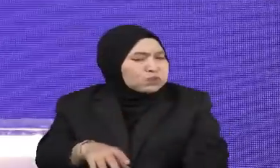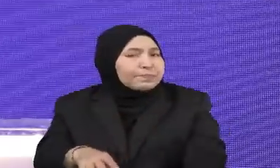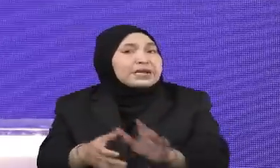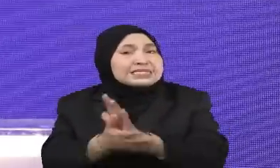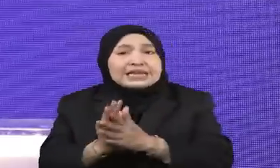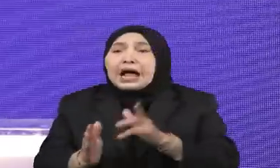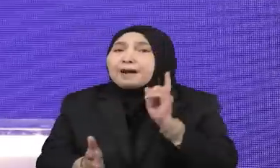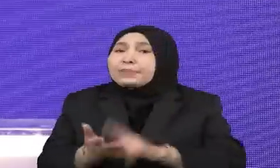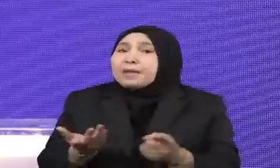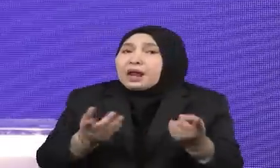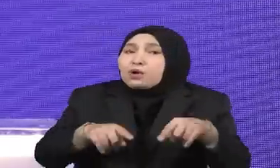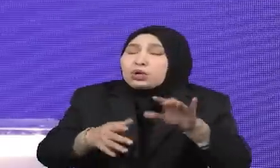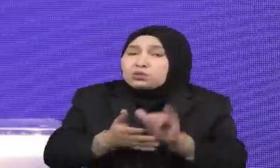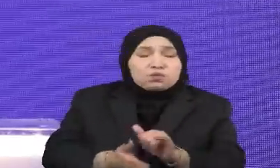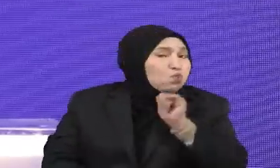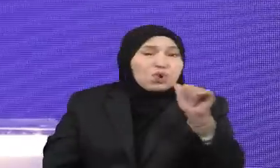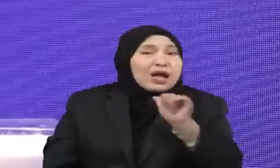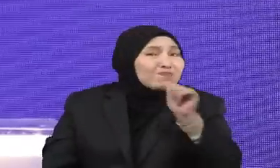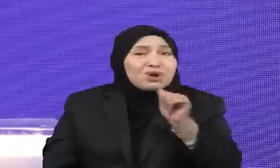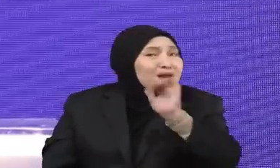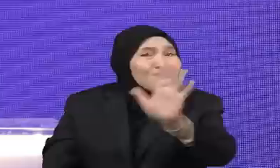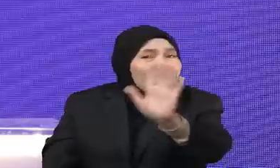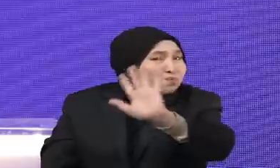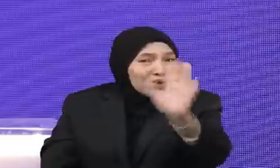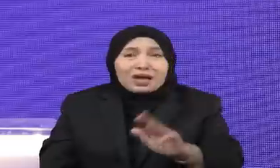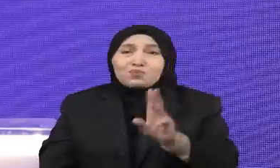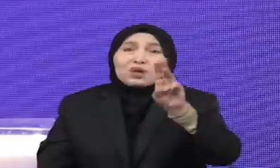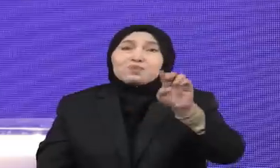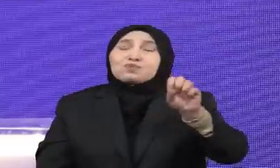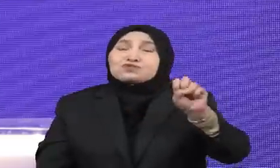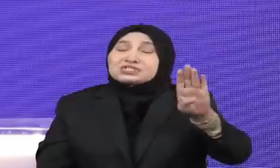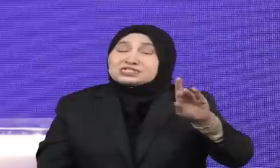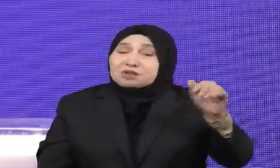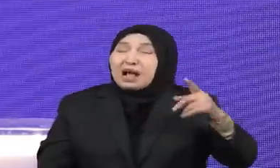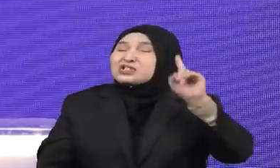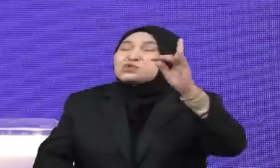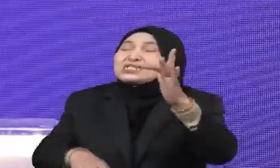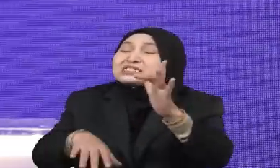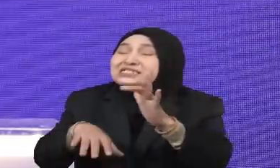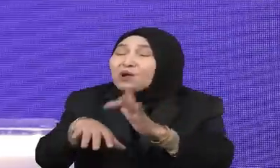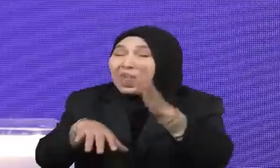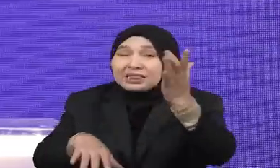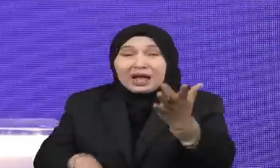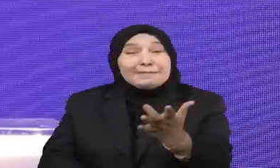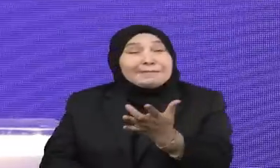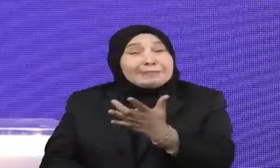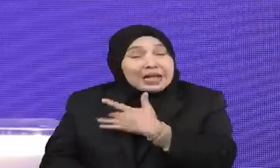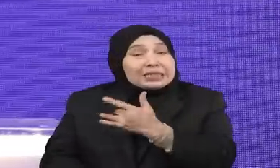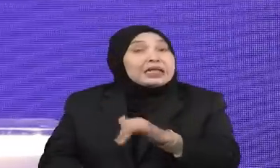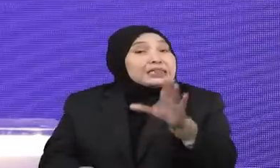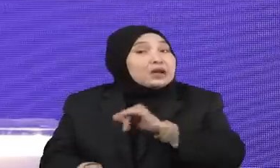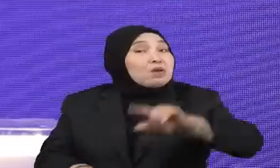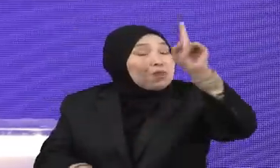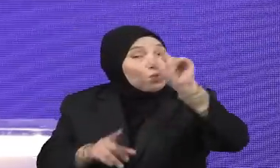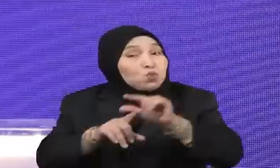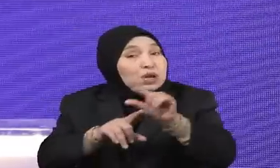apa yang berlaku ini sebenarnya musibah ia hanyalah satu sentuhan satu bekal dan kemudian Allah menggunakan perkataan qarhun